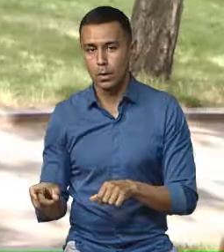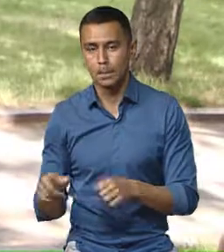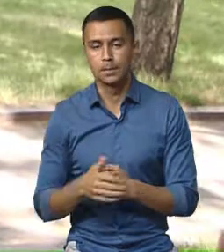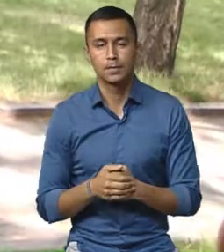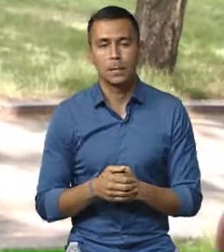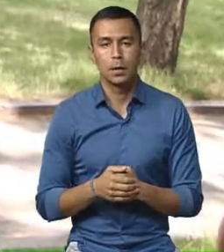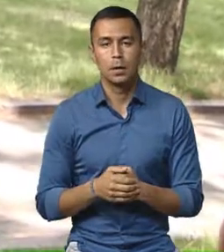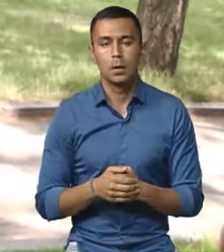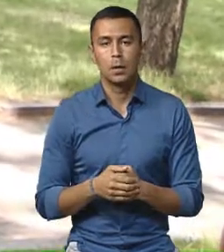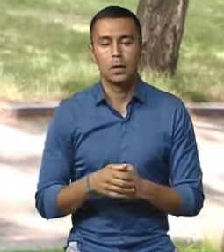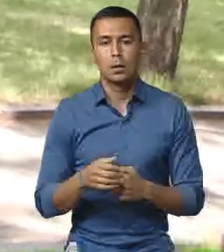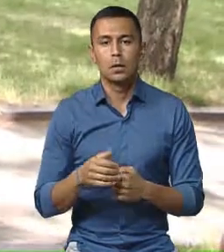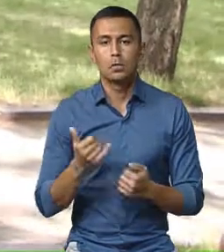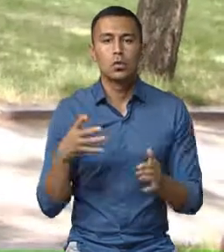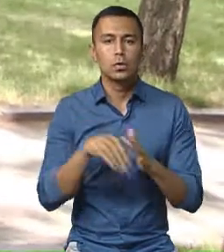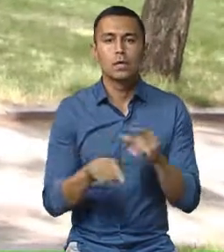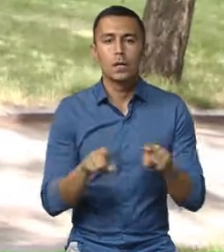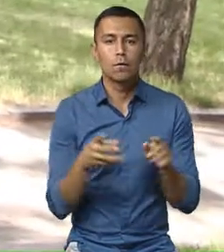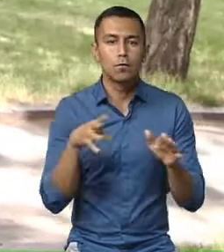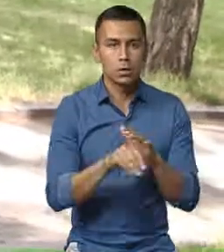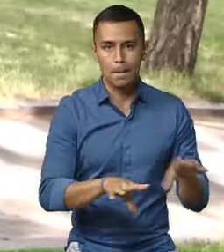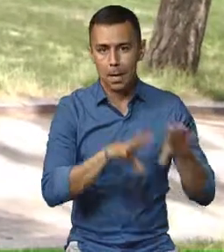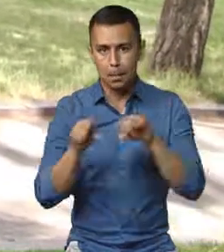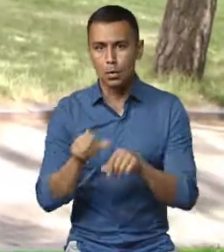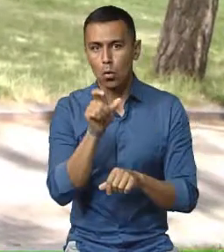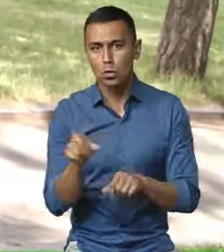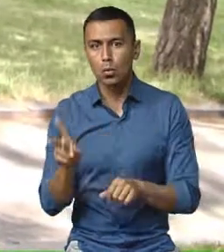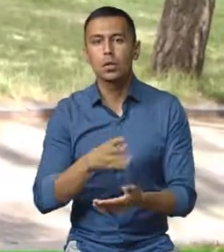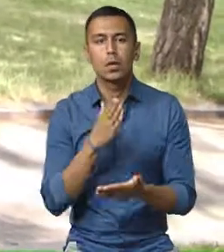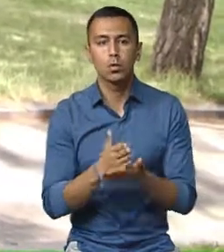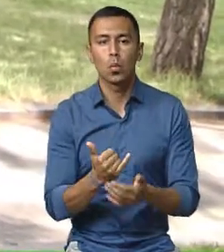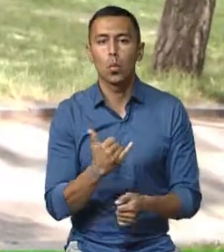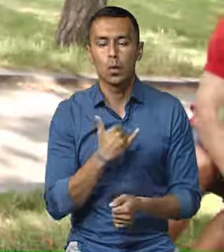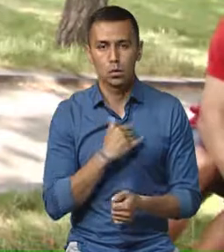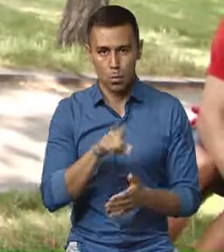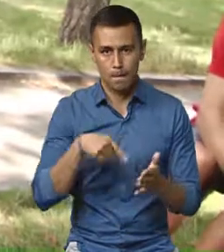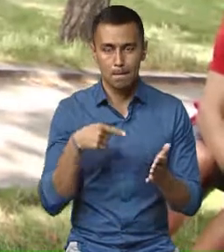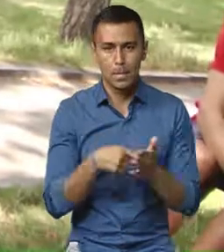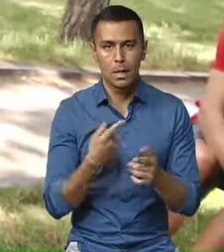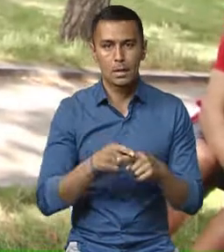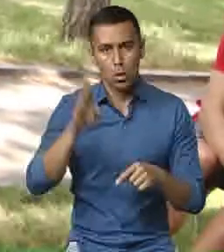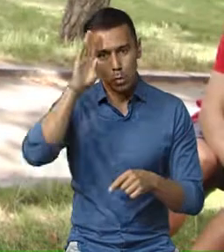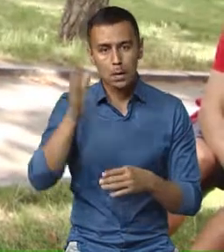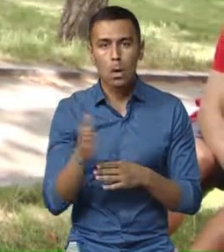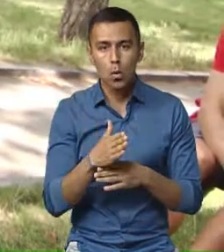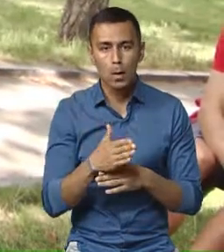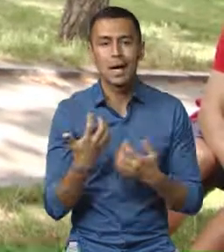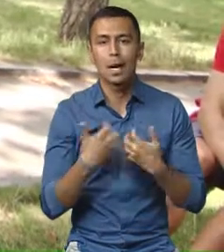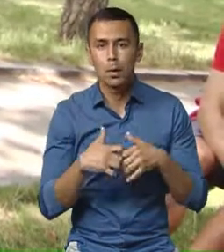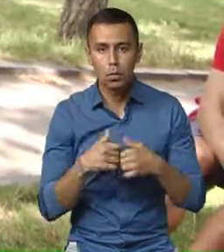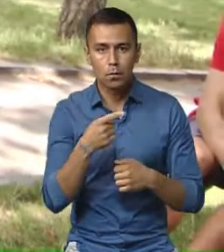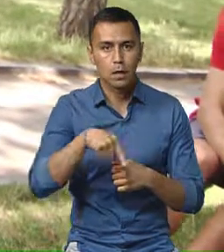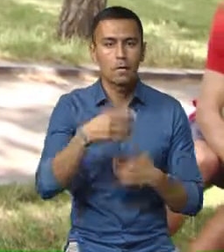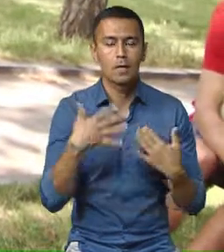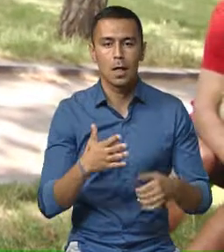Шевцова. Цього дозвілля долучилися також внутрішньо переміщені особи, які знаходяться в нашому місті. Це хлопці Маріуполь, Краматорськ. Вони вже, як